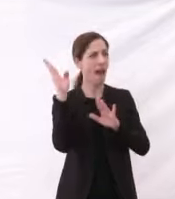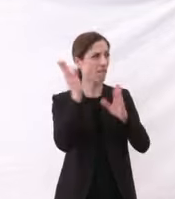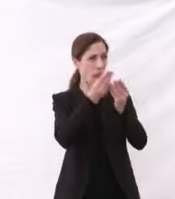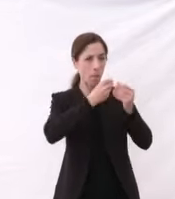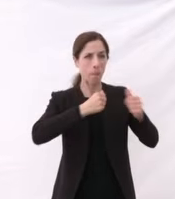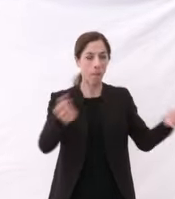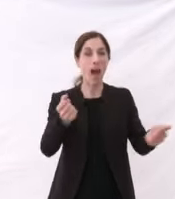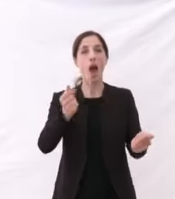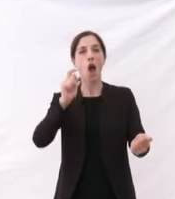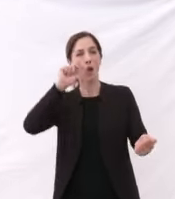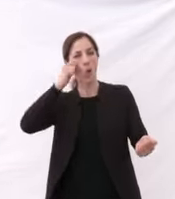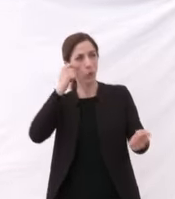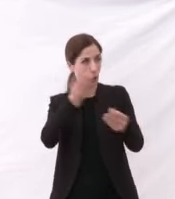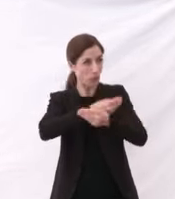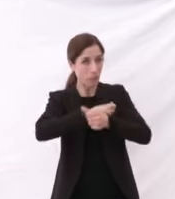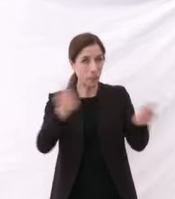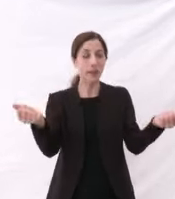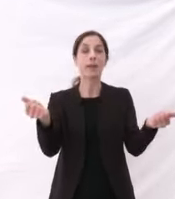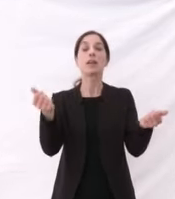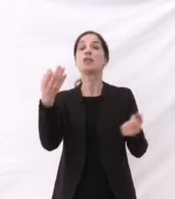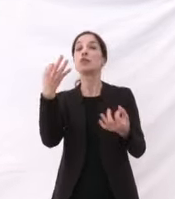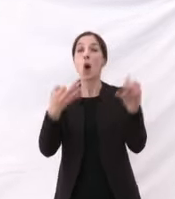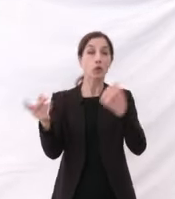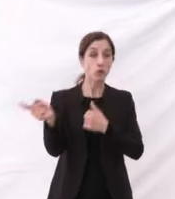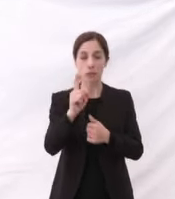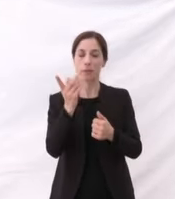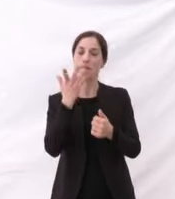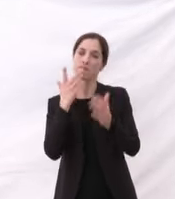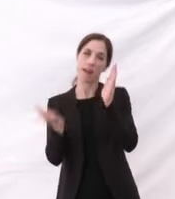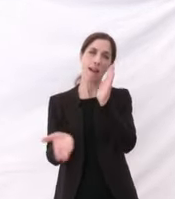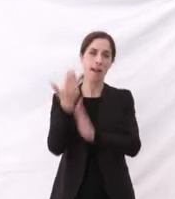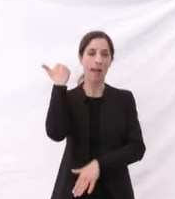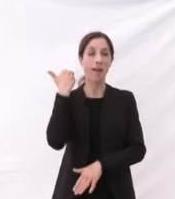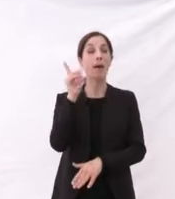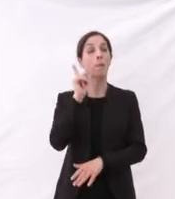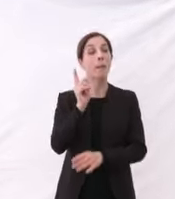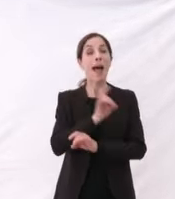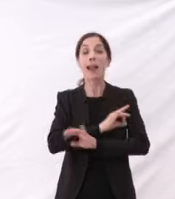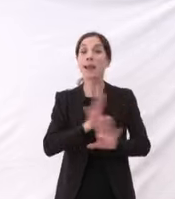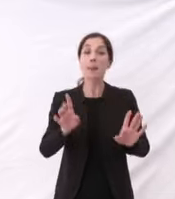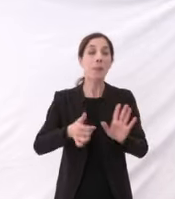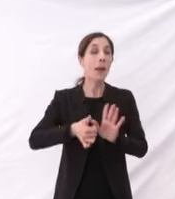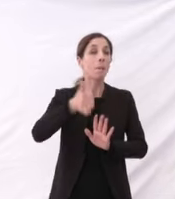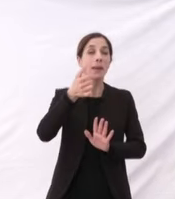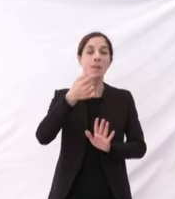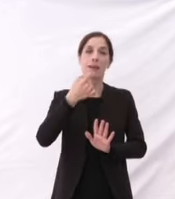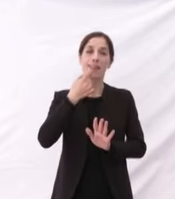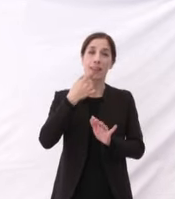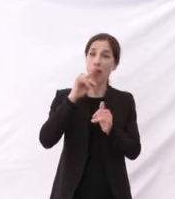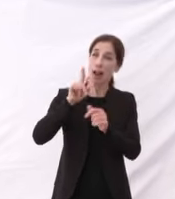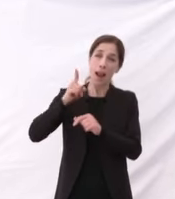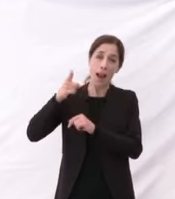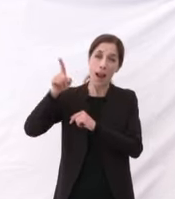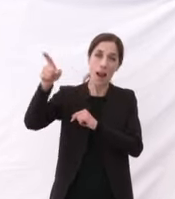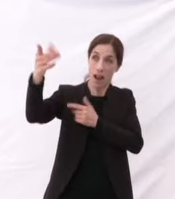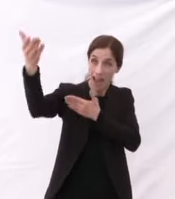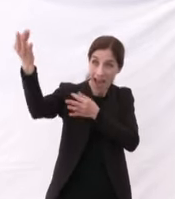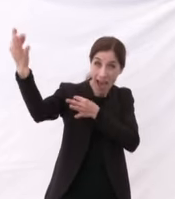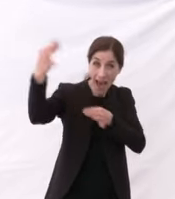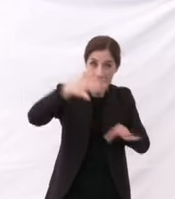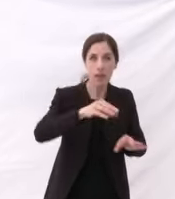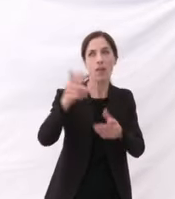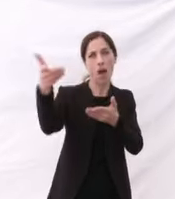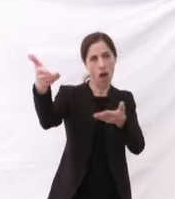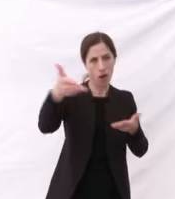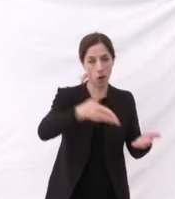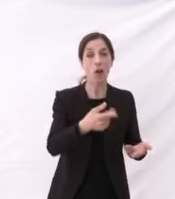ingiustizie, ma soprattutto libera di accogliere chi arriva da lontano, di educare chi rischia